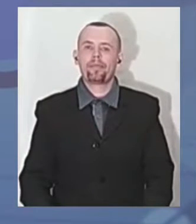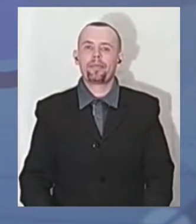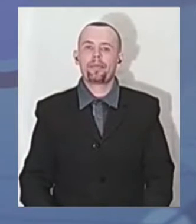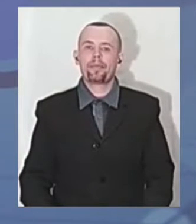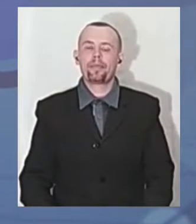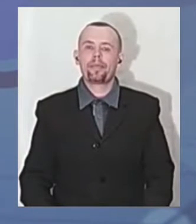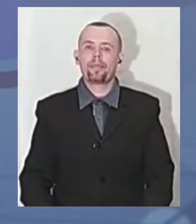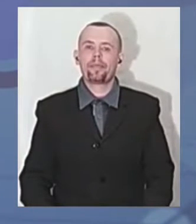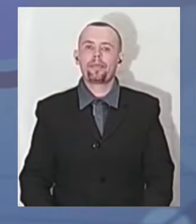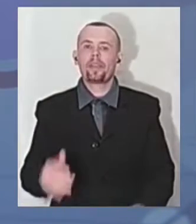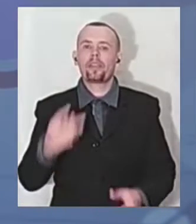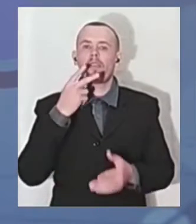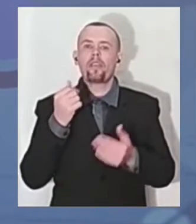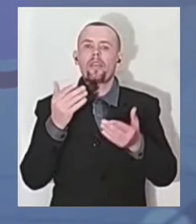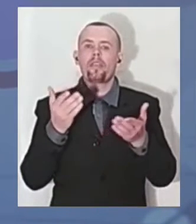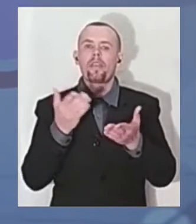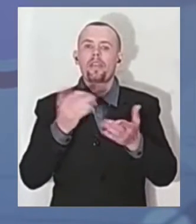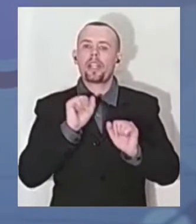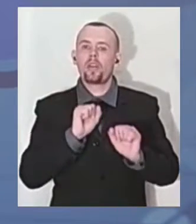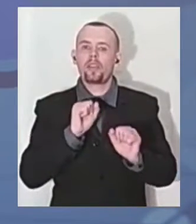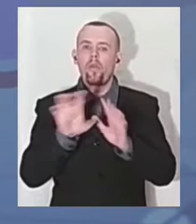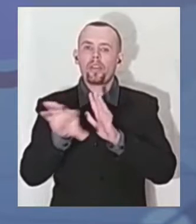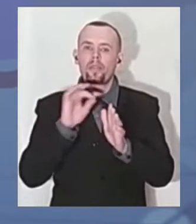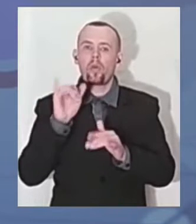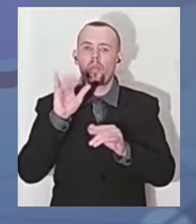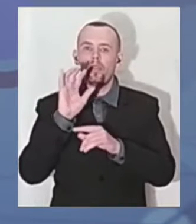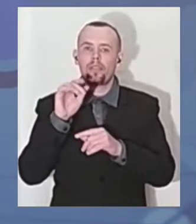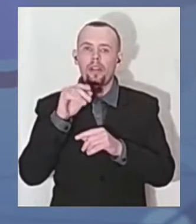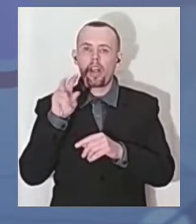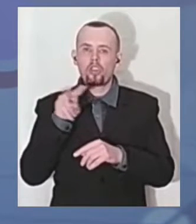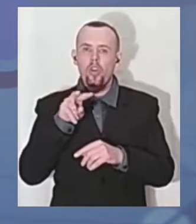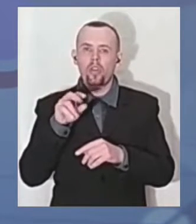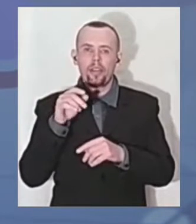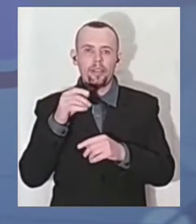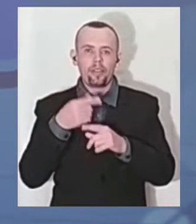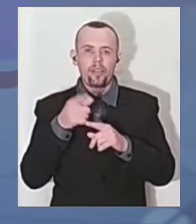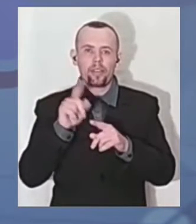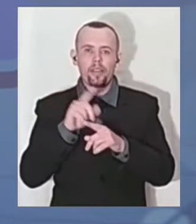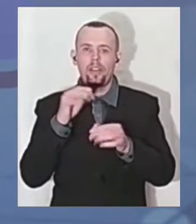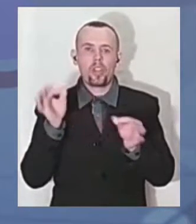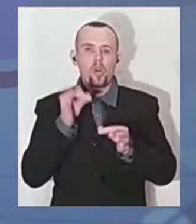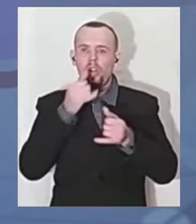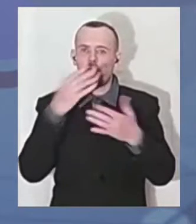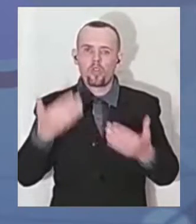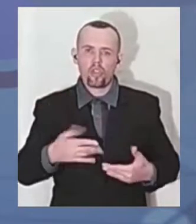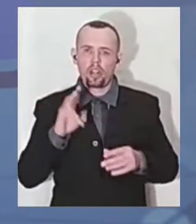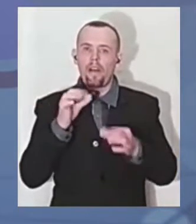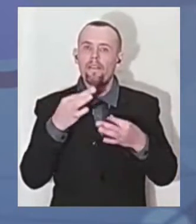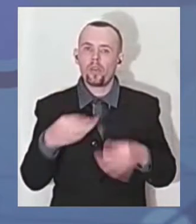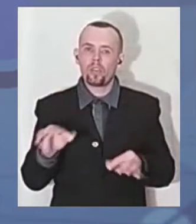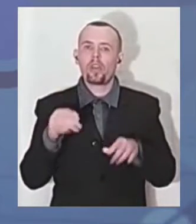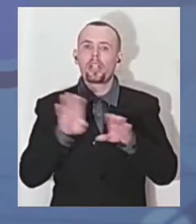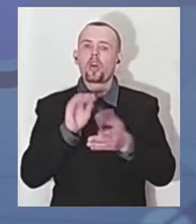Дві сови, яких зоозахисники відібрали у фотографів на лонжероні в Одесі, ніколи не зможуть жити на волі. Таке журналістам